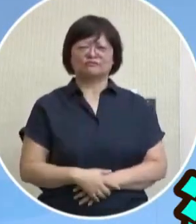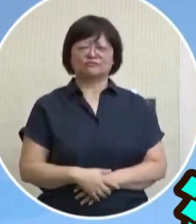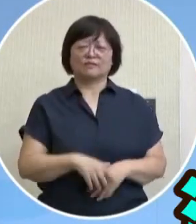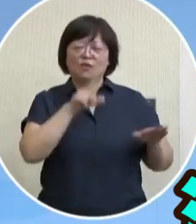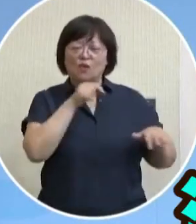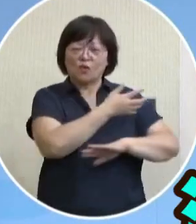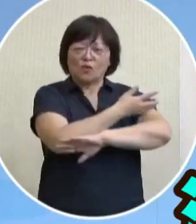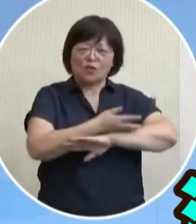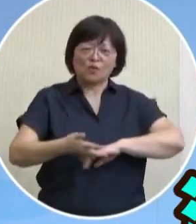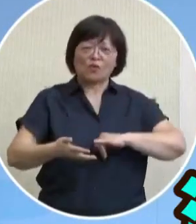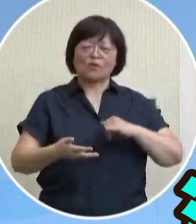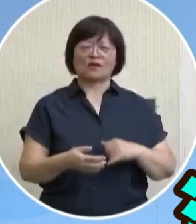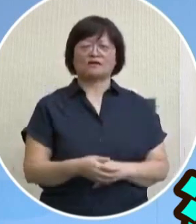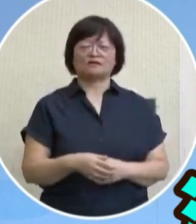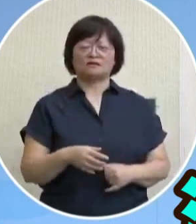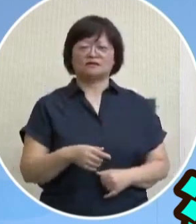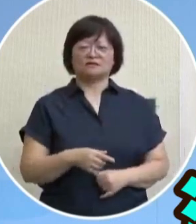海本身，